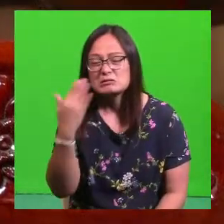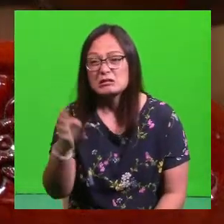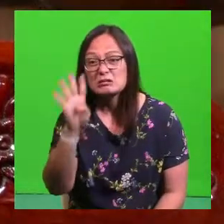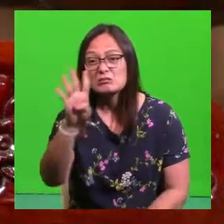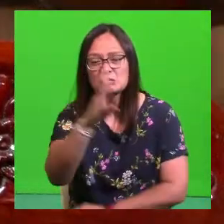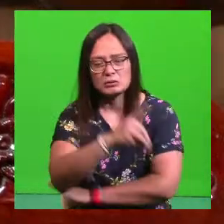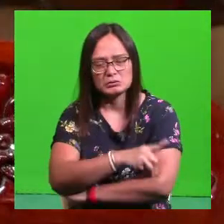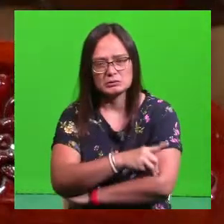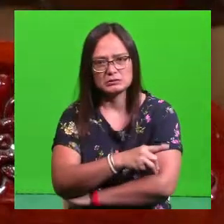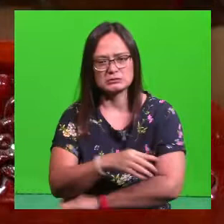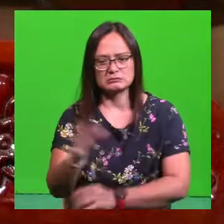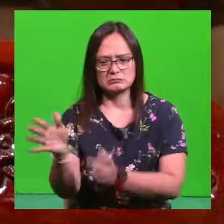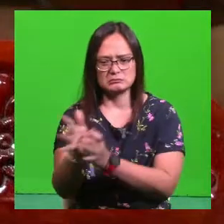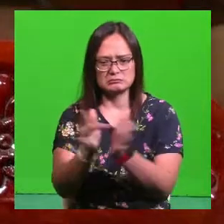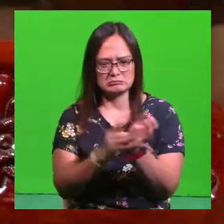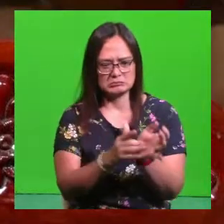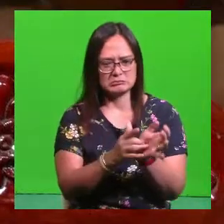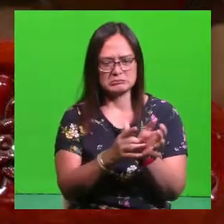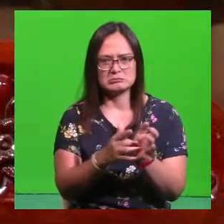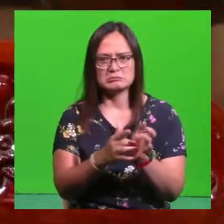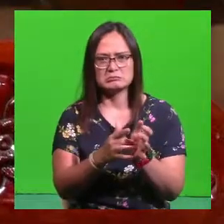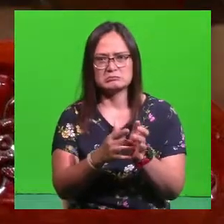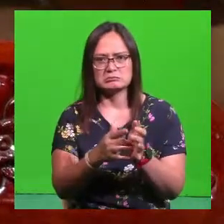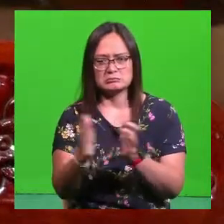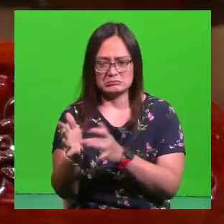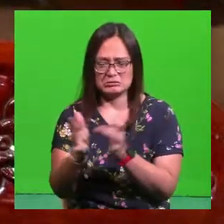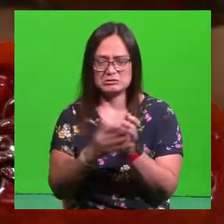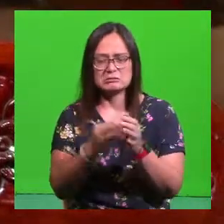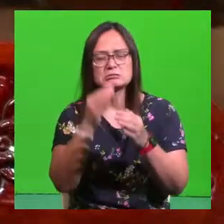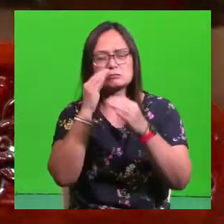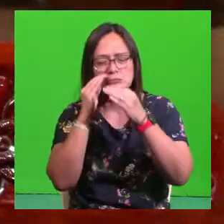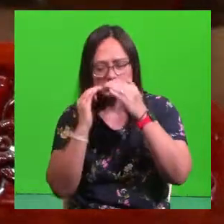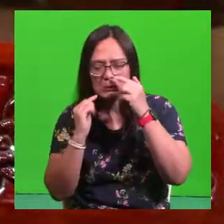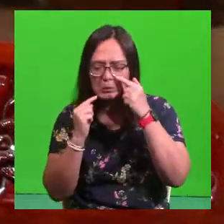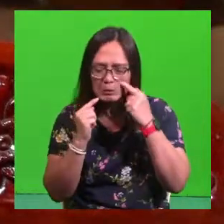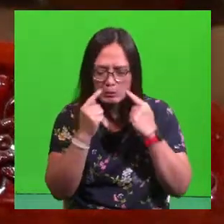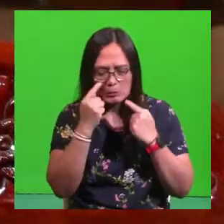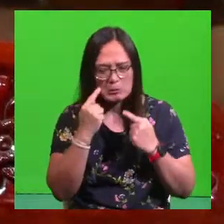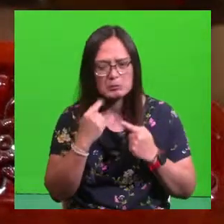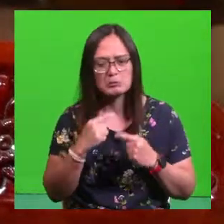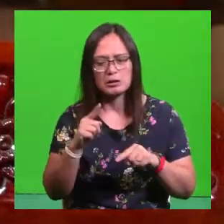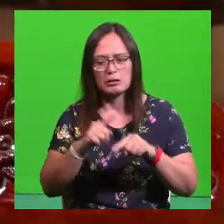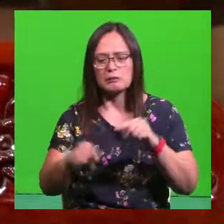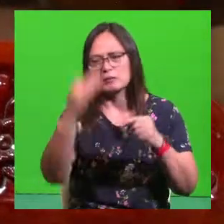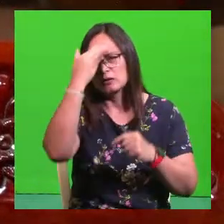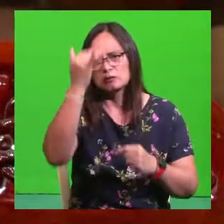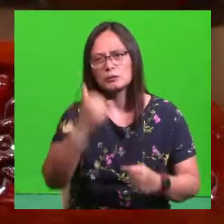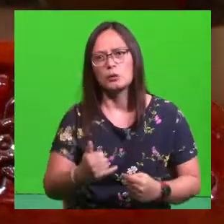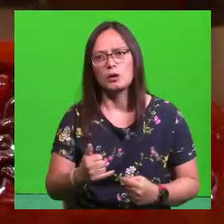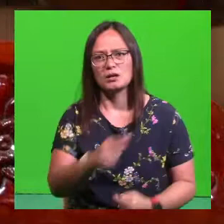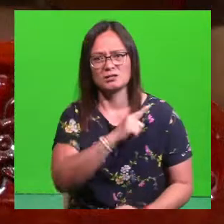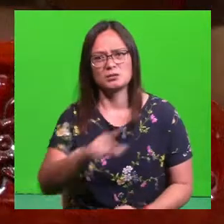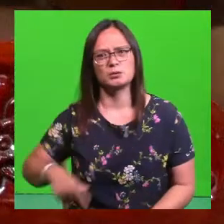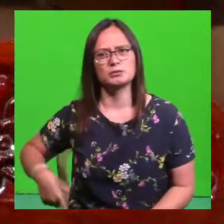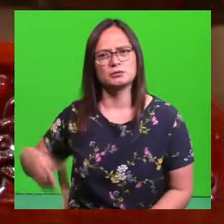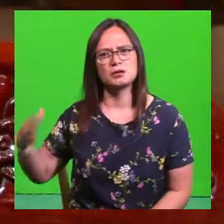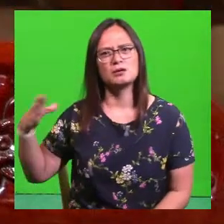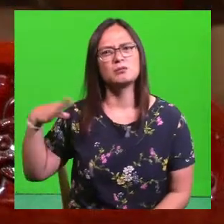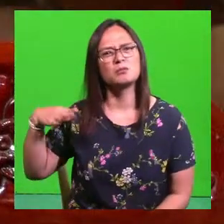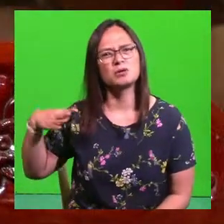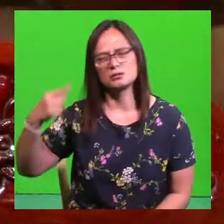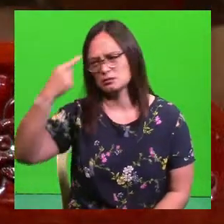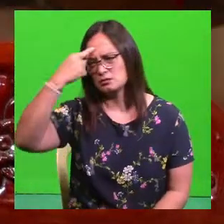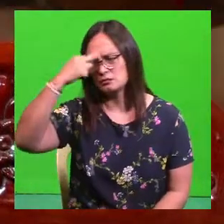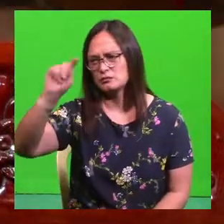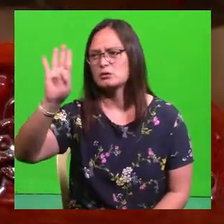wept. But why did the Lord have to wait until the 4th day before he could raise him up?